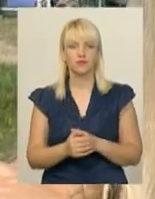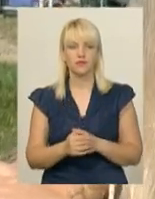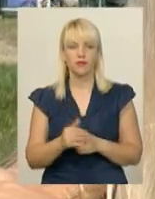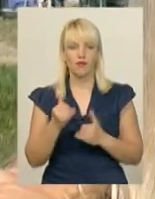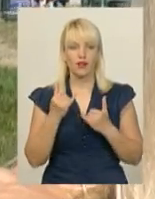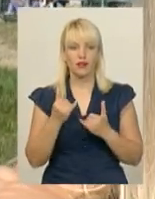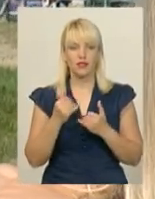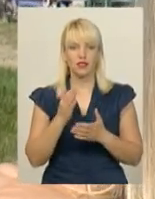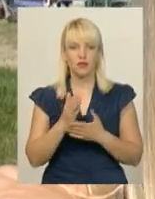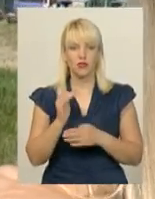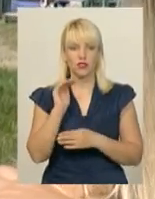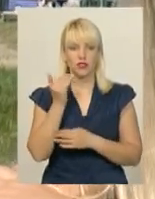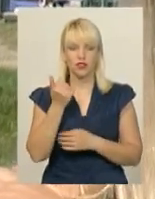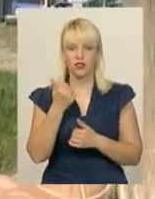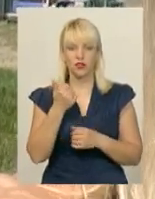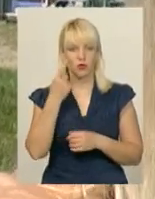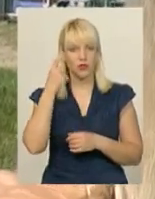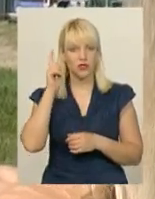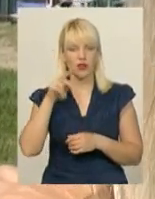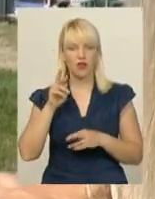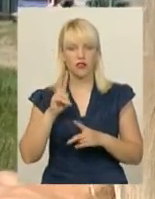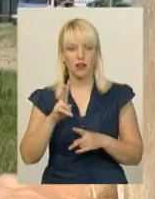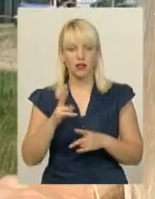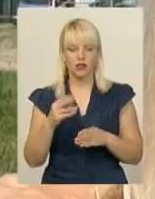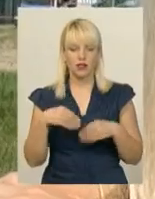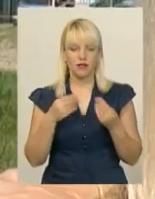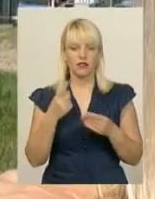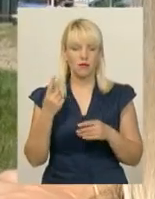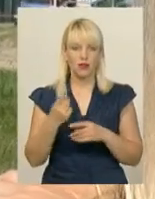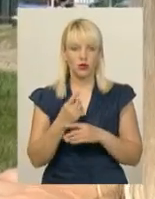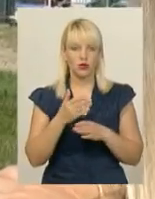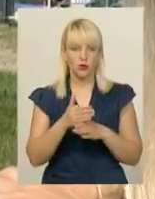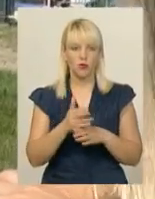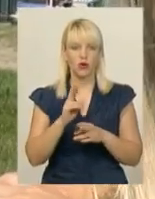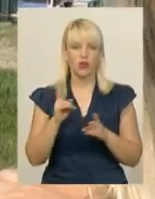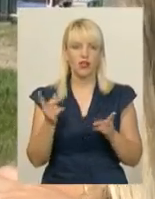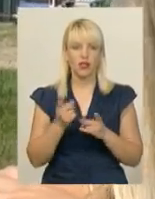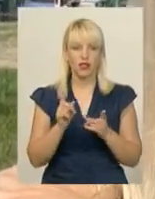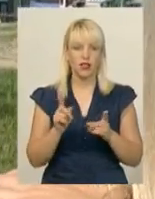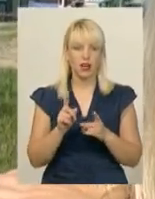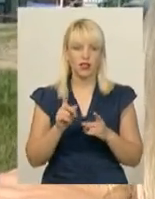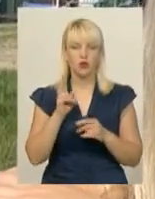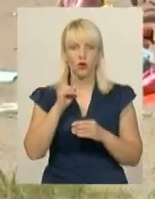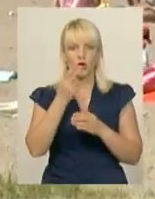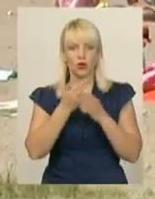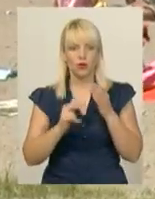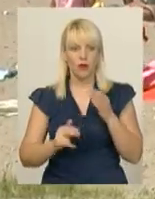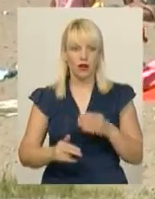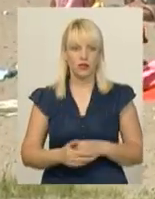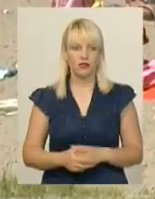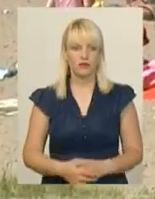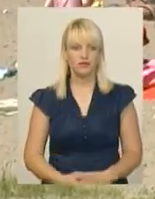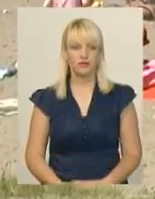зараз, маючи дитину, дуже добре знаю, як і надавати першу допомогу, які признаки утопаючого.